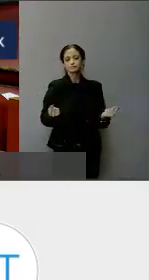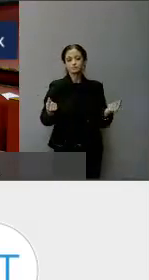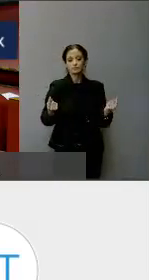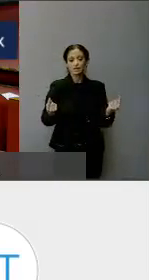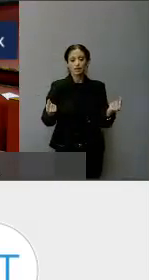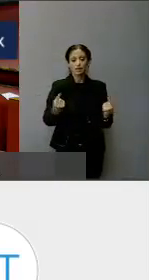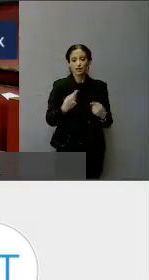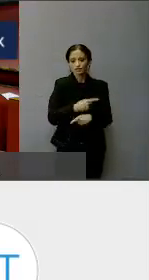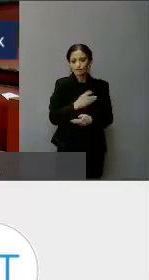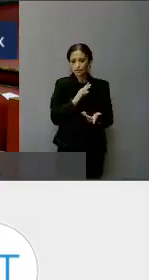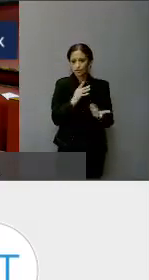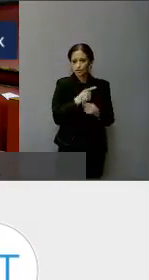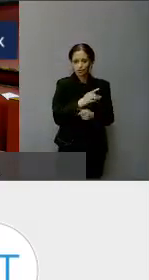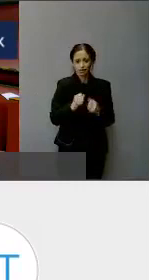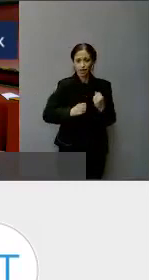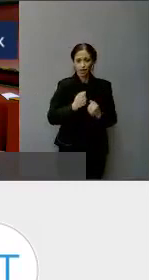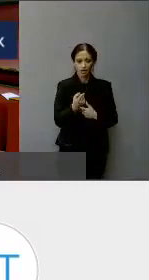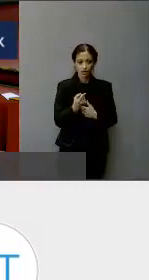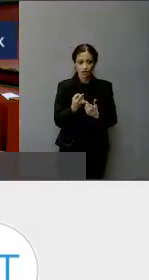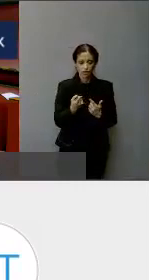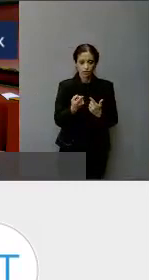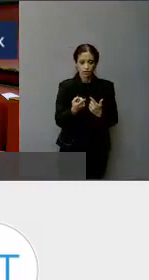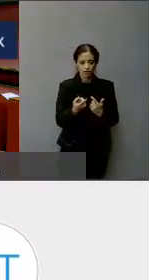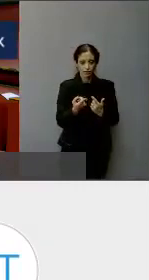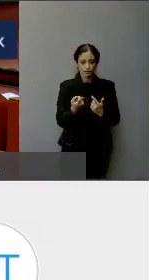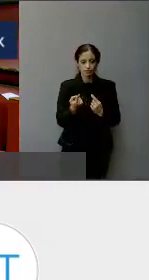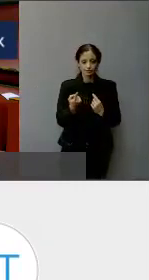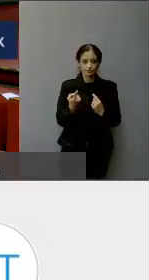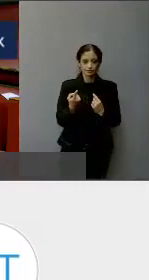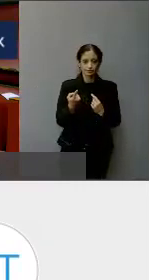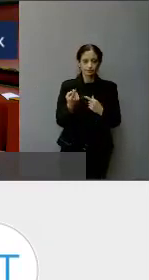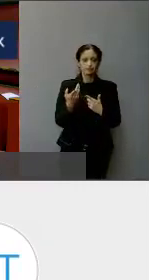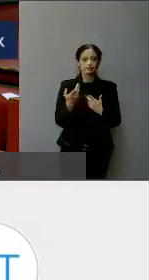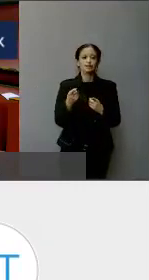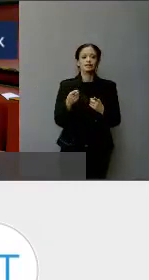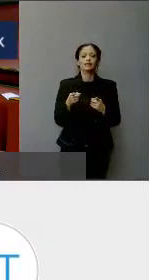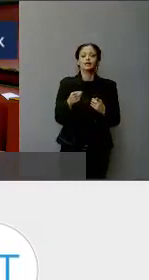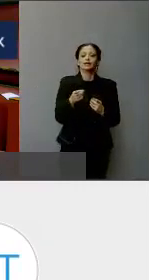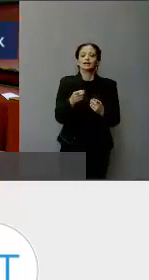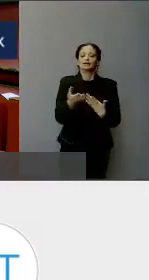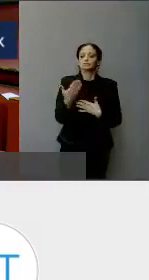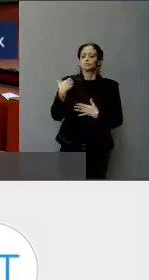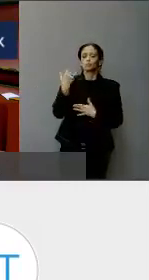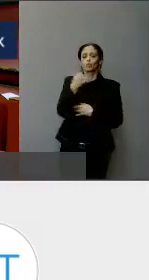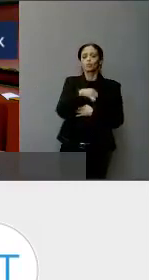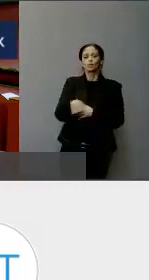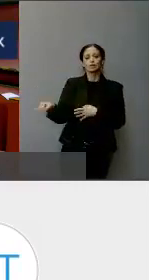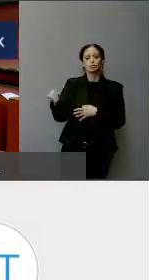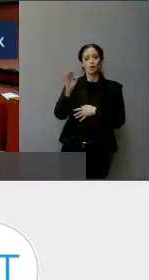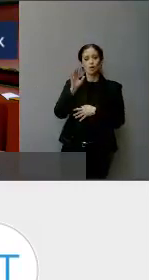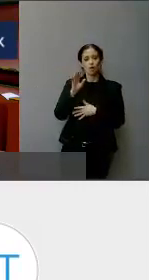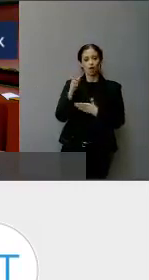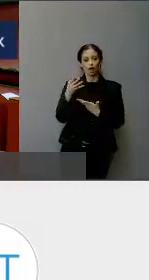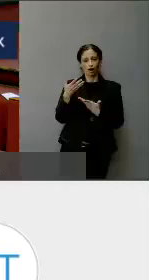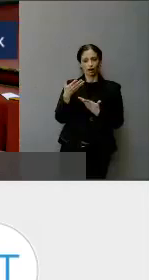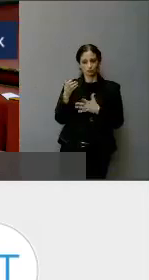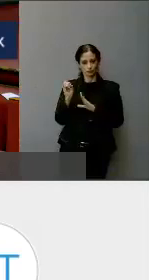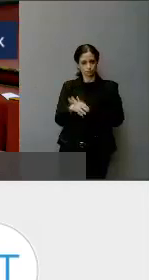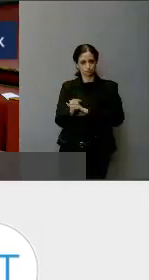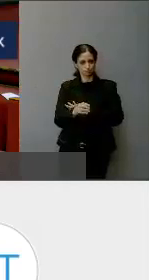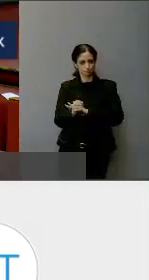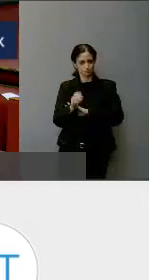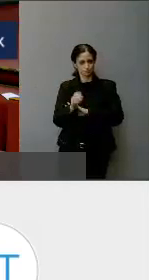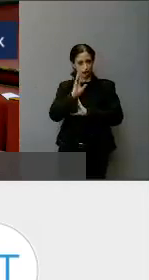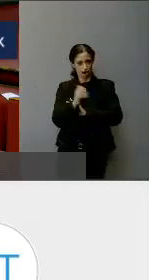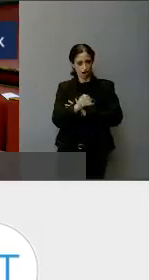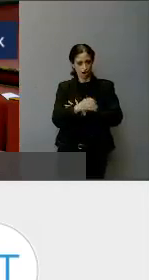dell'autospurgo allora l'ultimo altro spunto è stato acquistato nel 2015 cosa succede per dimostrare che poi